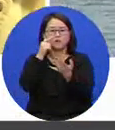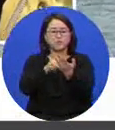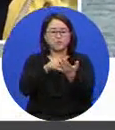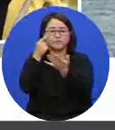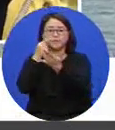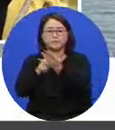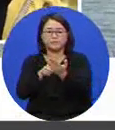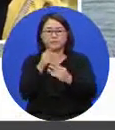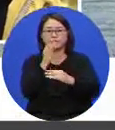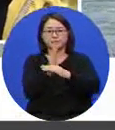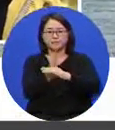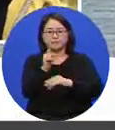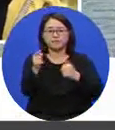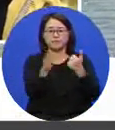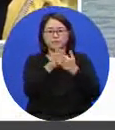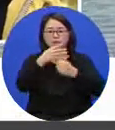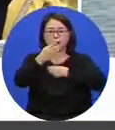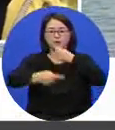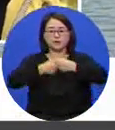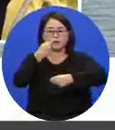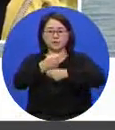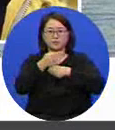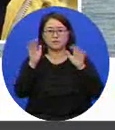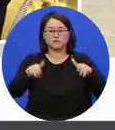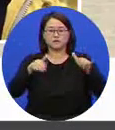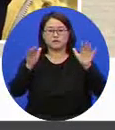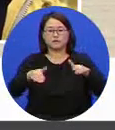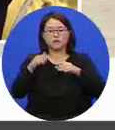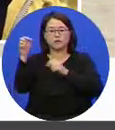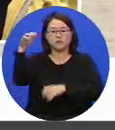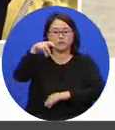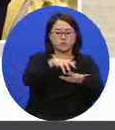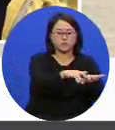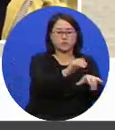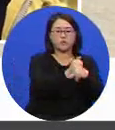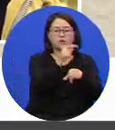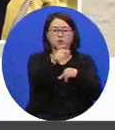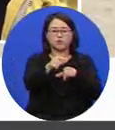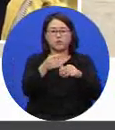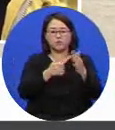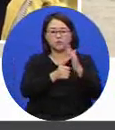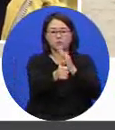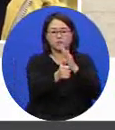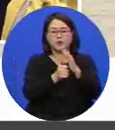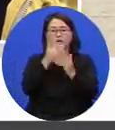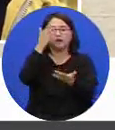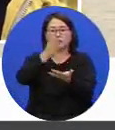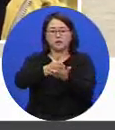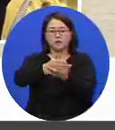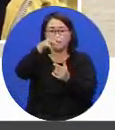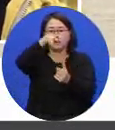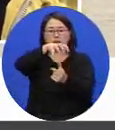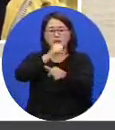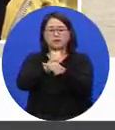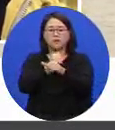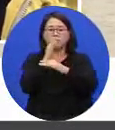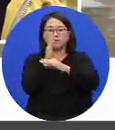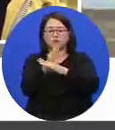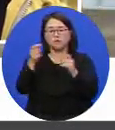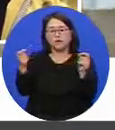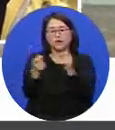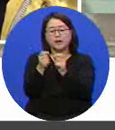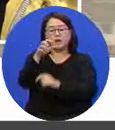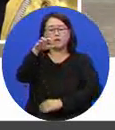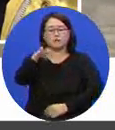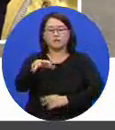상황입니다. 그래서 철새 도래지에 출입을 삼가하고 있는데요. 철새 도래지 인근 농가에서는 소독을 철저히